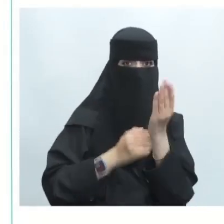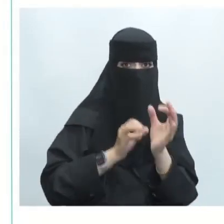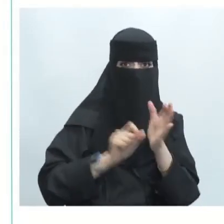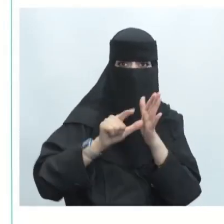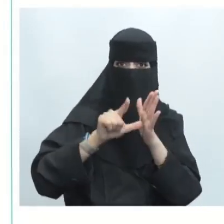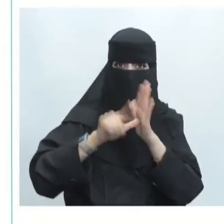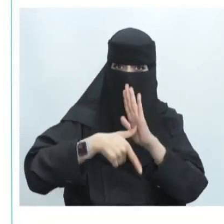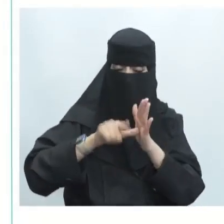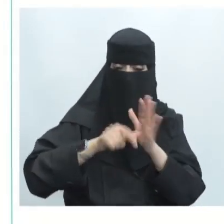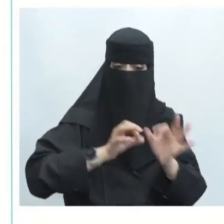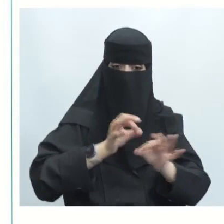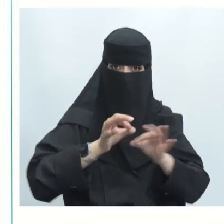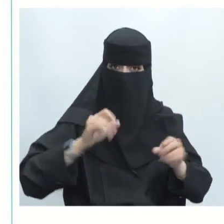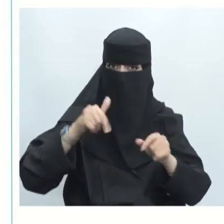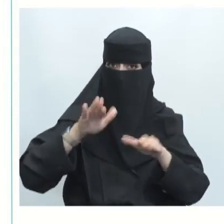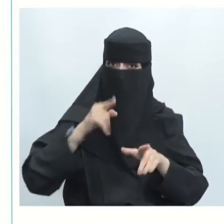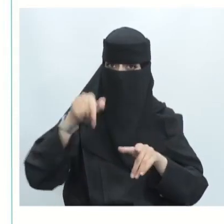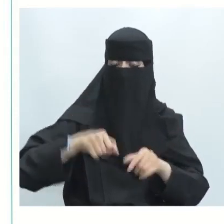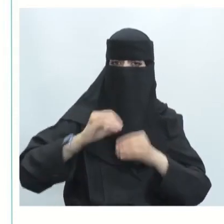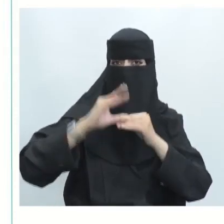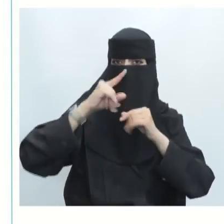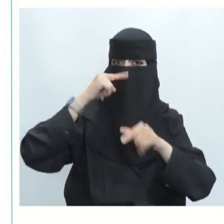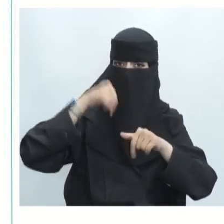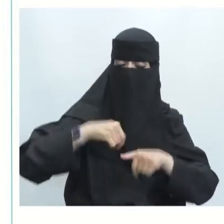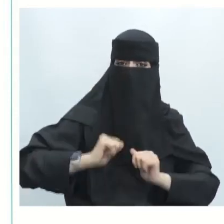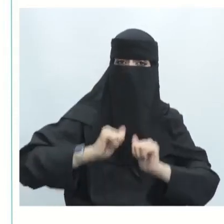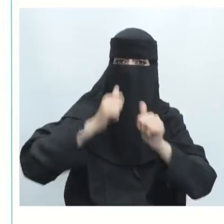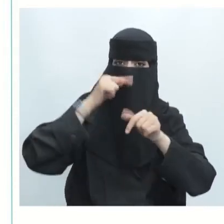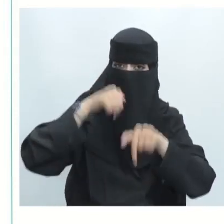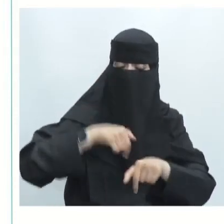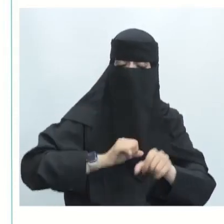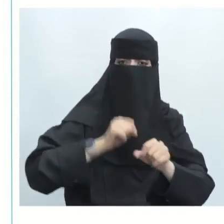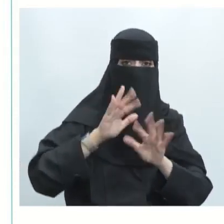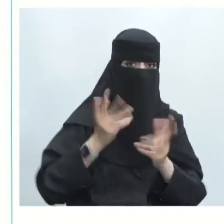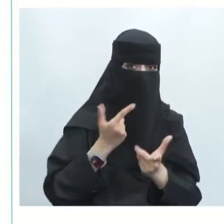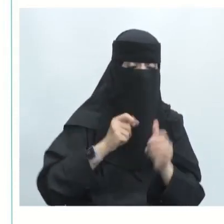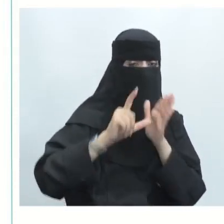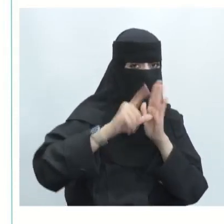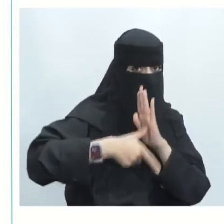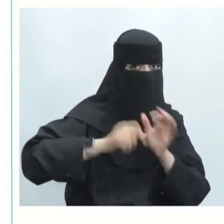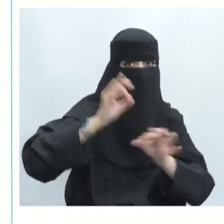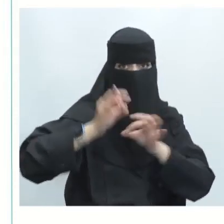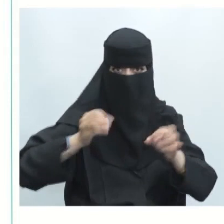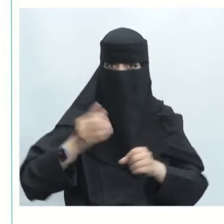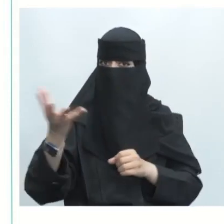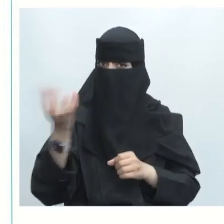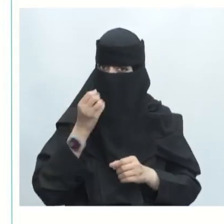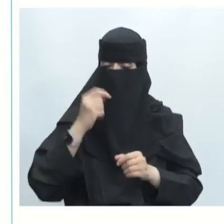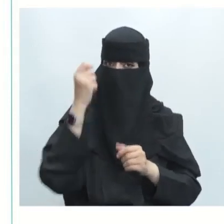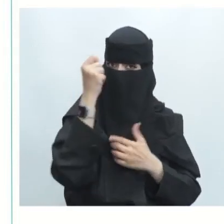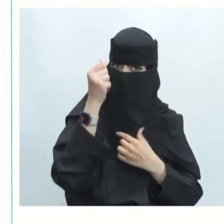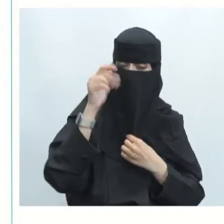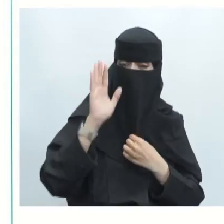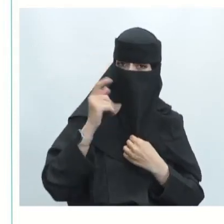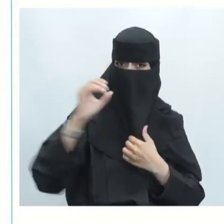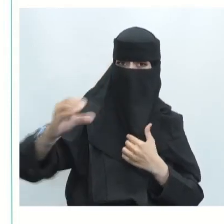المشروع لابد من القول انه سيقوم بالتخطيط الاستراتيجي لكي يحصل على هذا المبلغ او